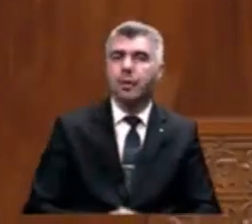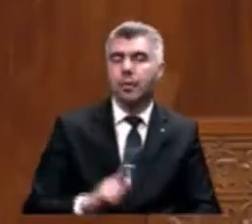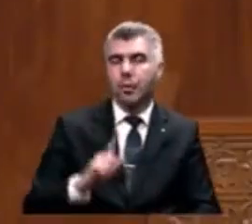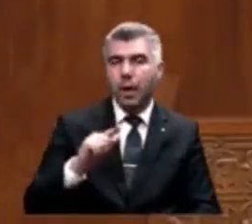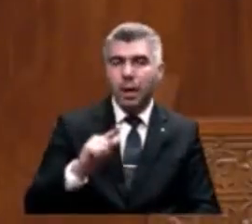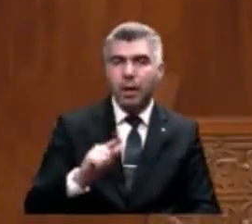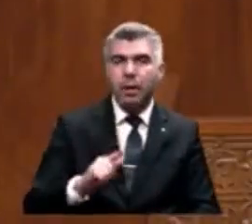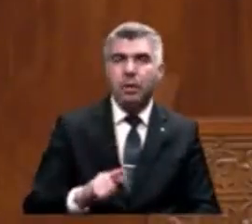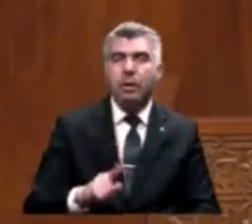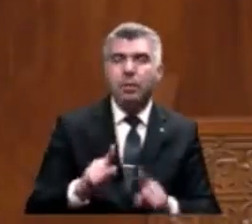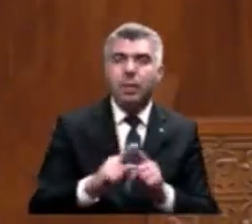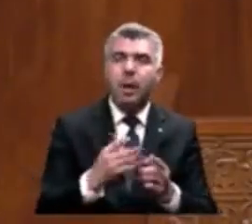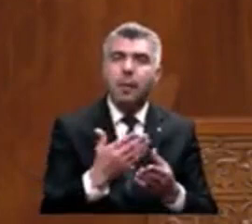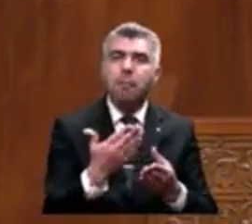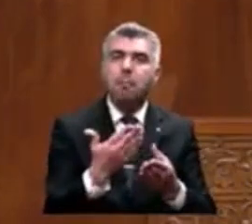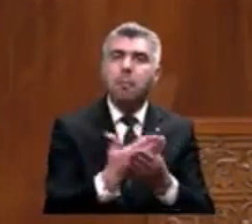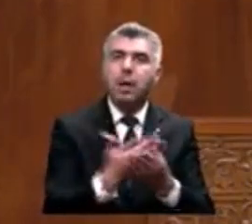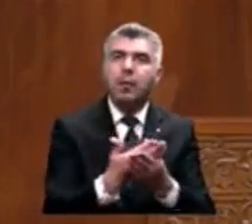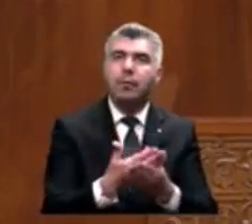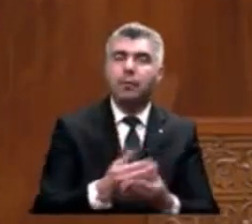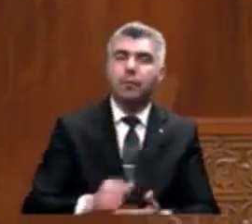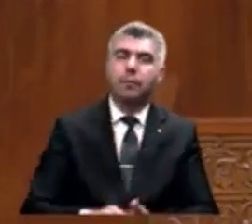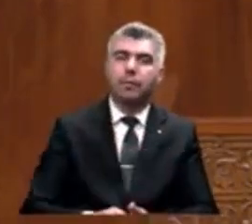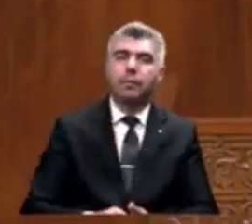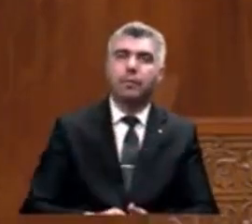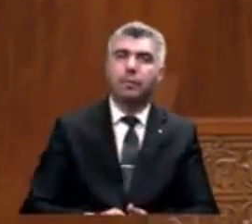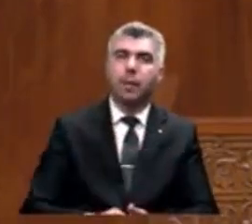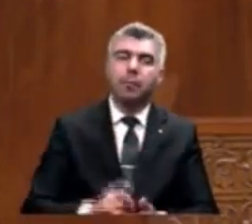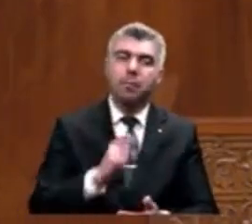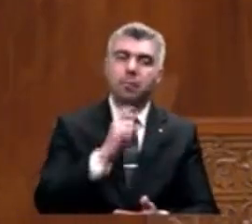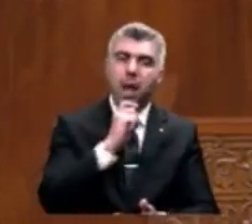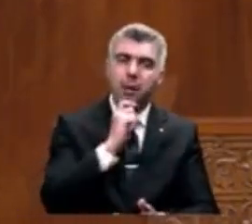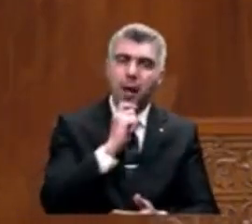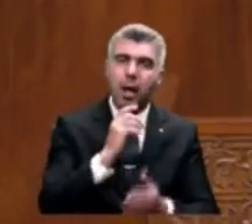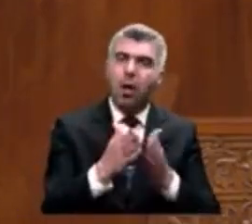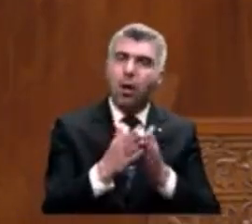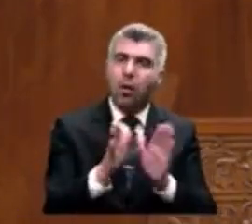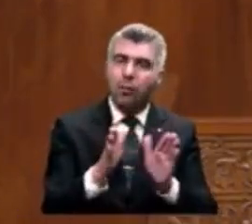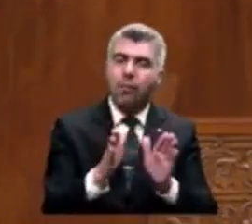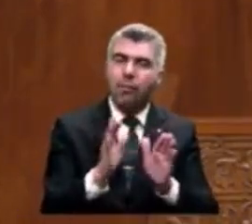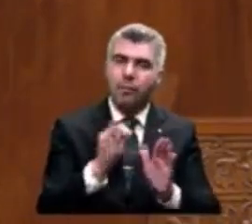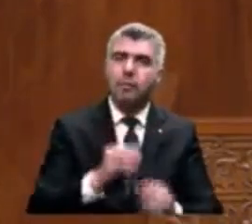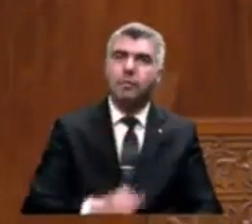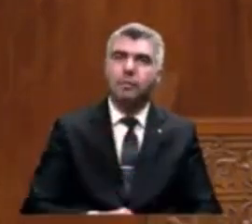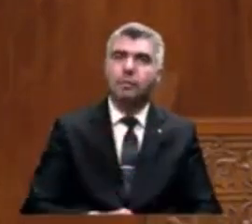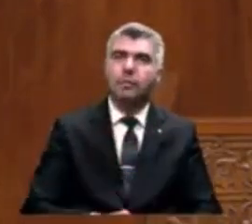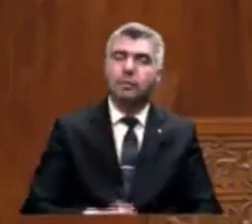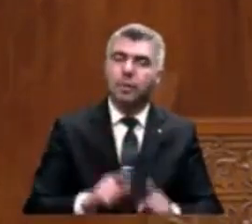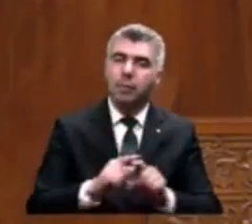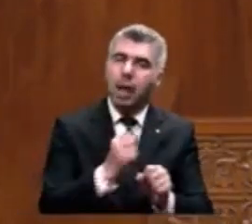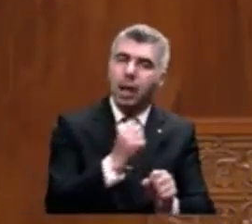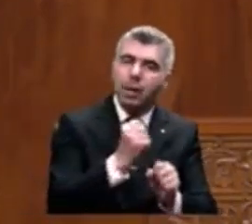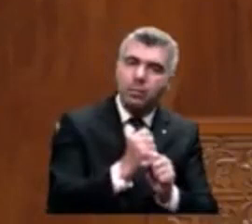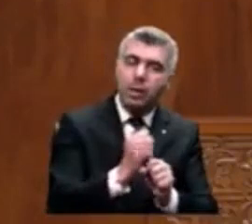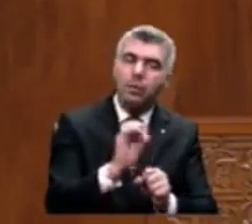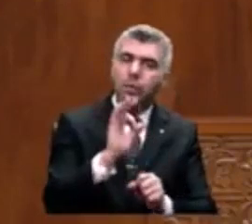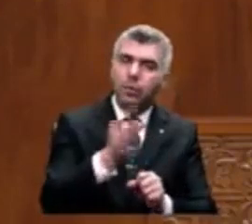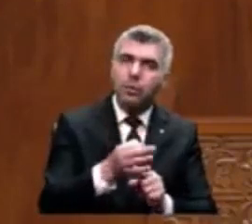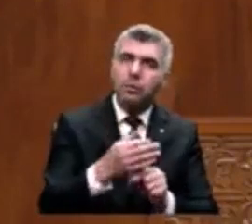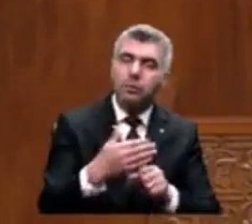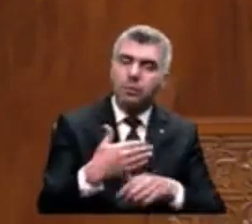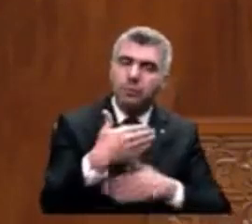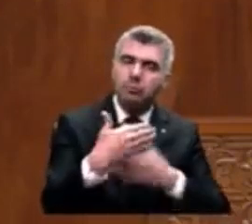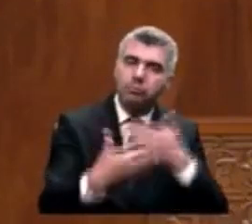الحال ملفات اللي مازال مفتوحه ويمكننا نشتغلوا عليها ونلقاو